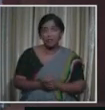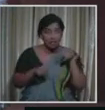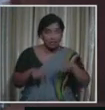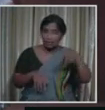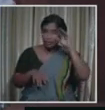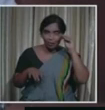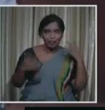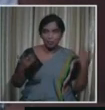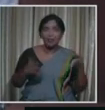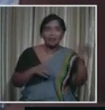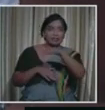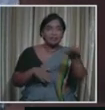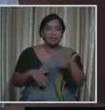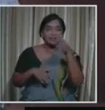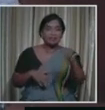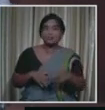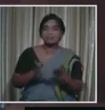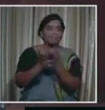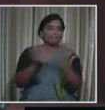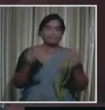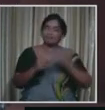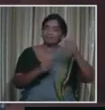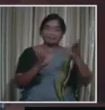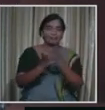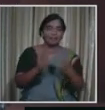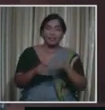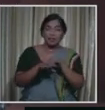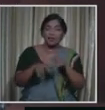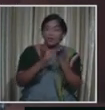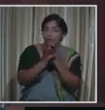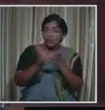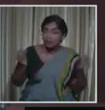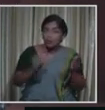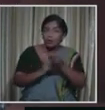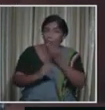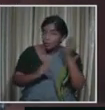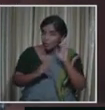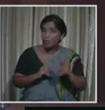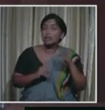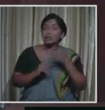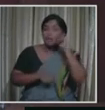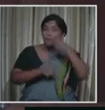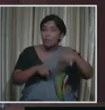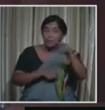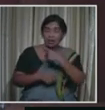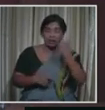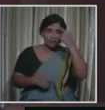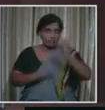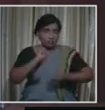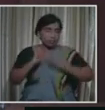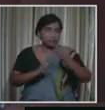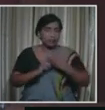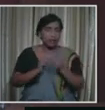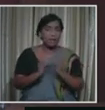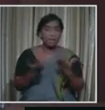menawan, mesama aja tamu nasional diwanda bayar istirahat. Mere niwi metap niwi itu puluan kematian men. Janata awak ini buru-buru, nak kena kopi amatu nene